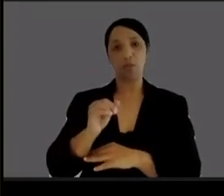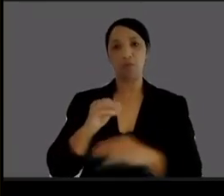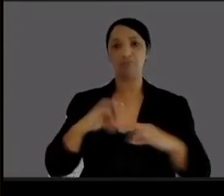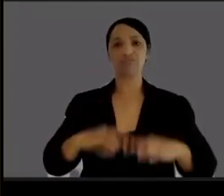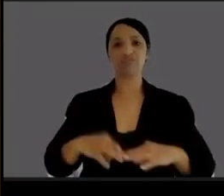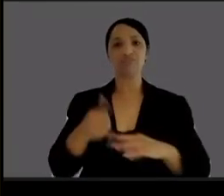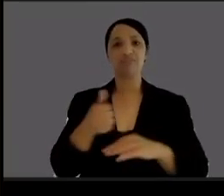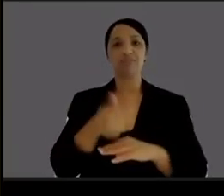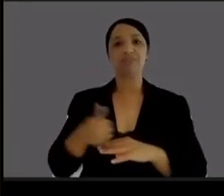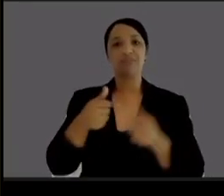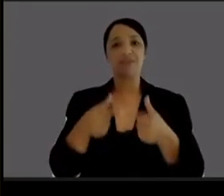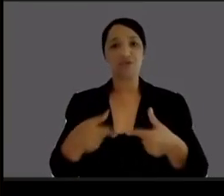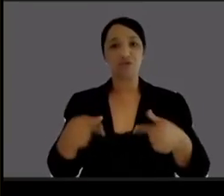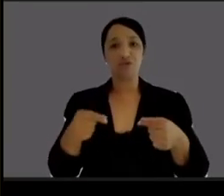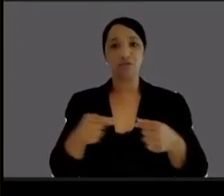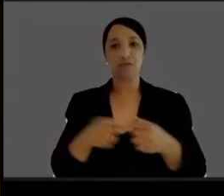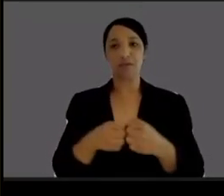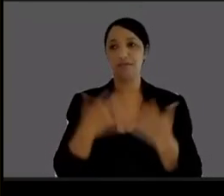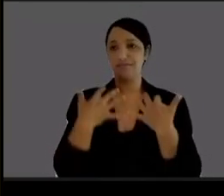の皆様